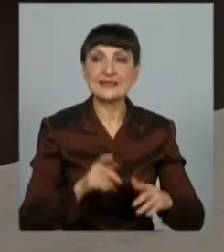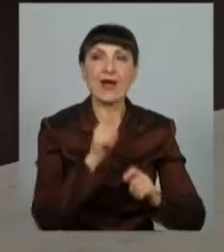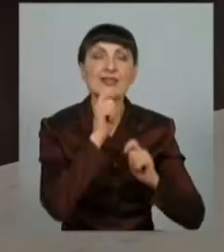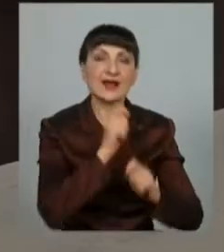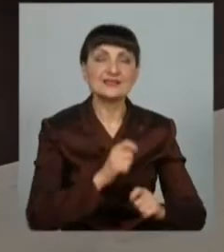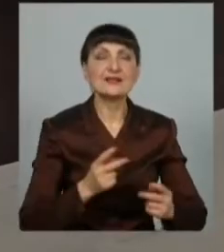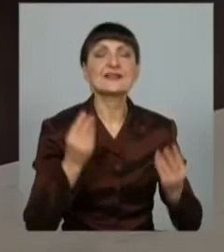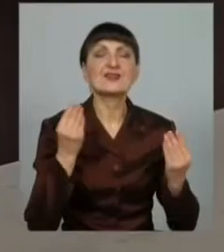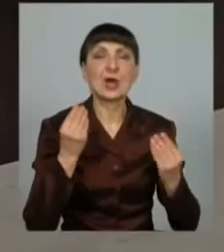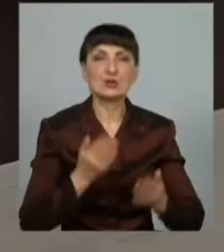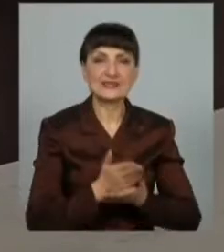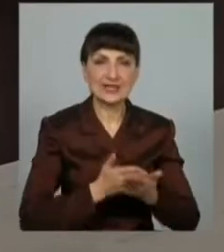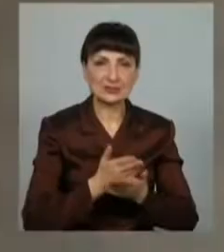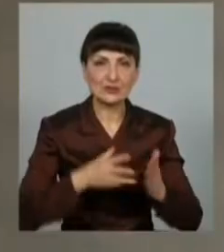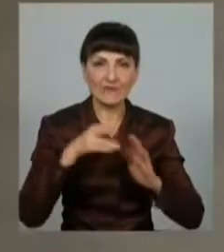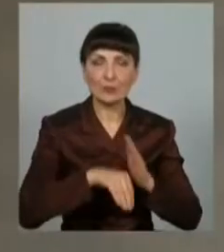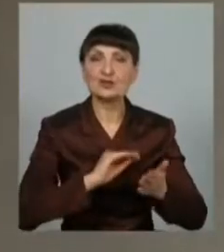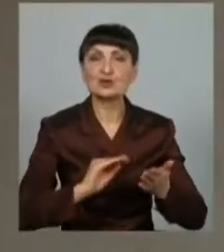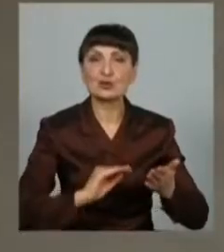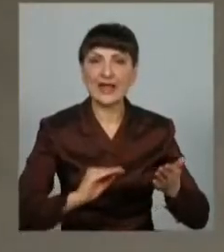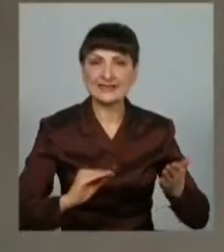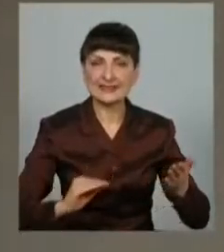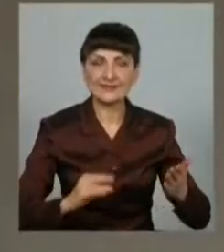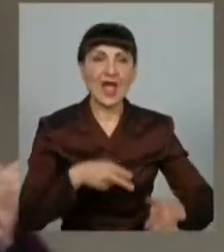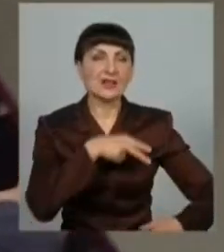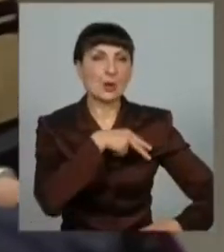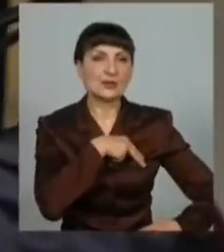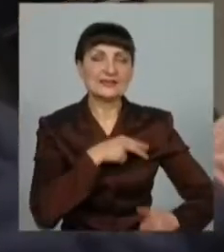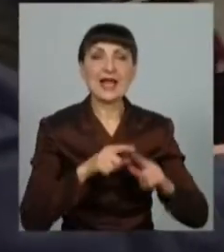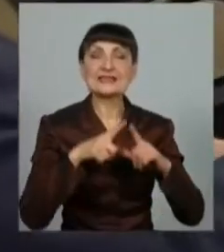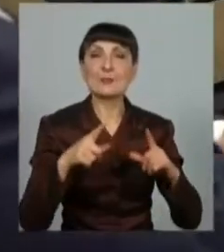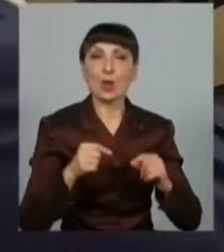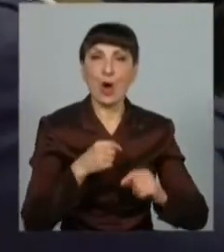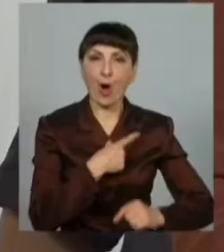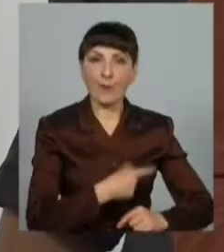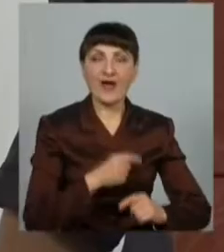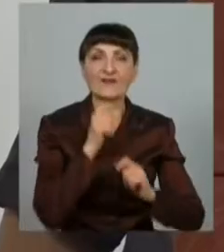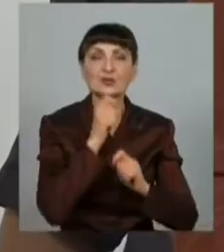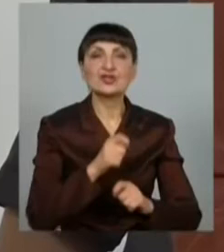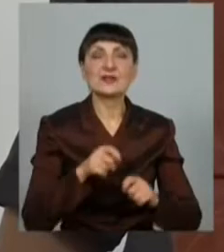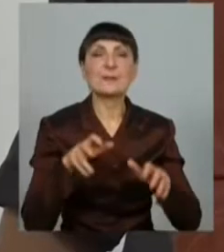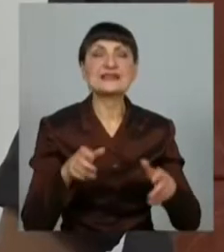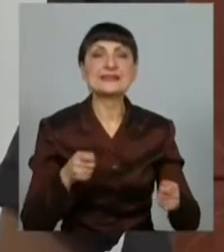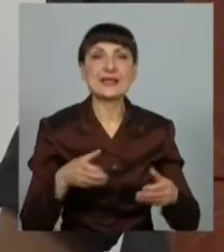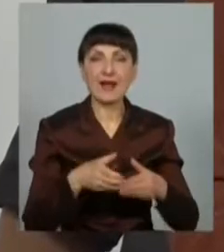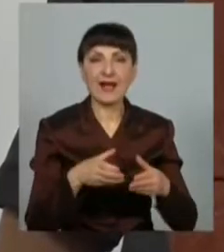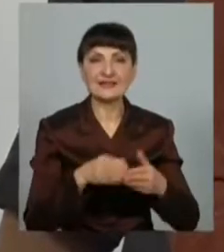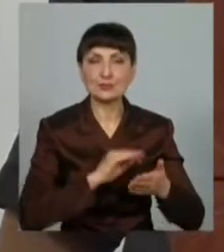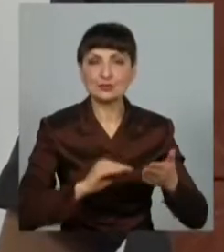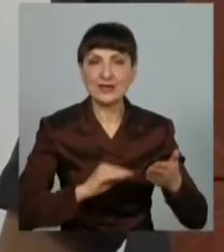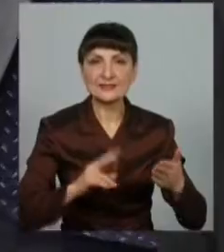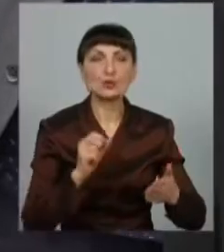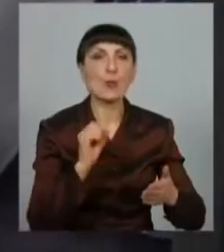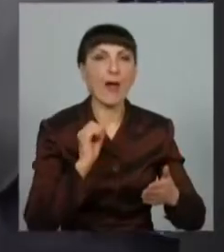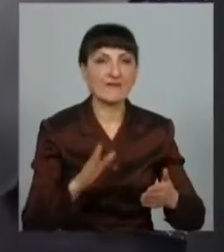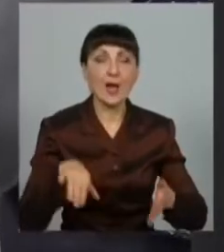за выдающиеся заслуги в области журналистики. Нагрудный знак и диплом академика вручил президент Академии журналистики Сагымбай Кузыбаев